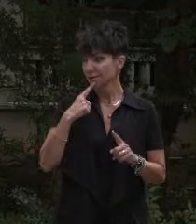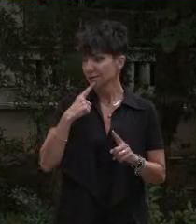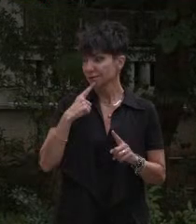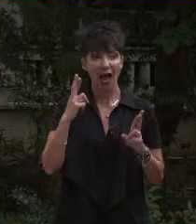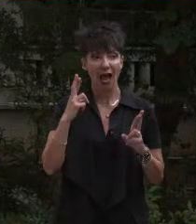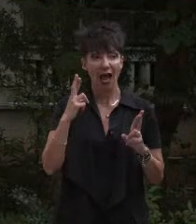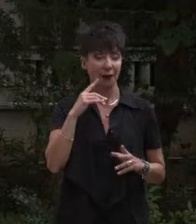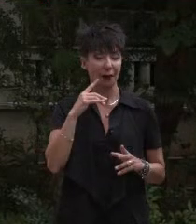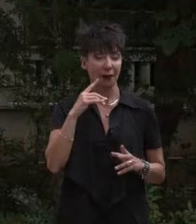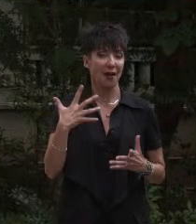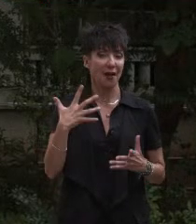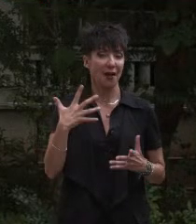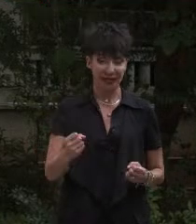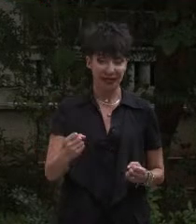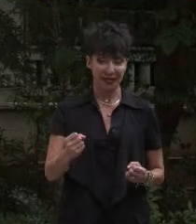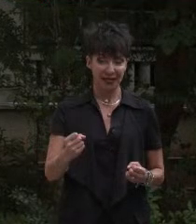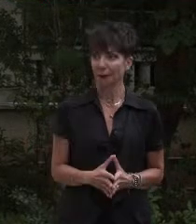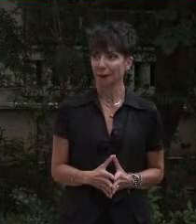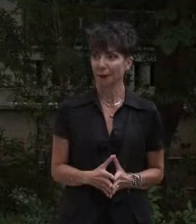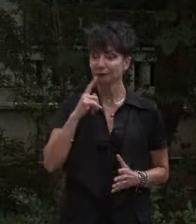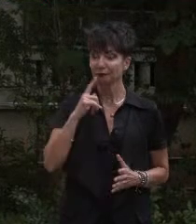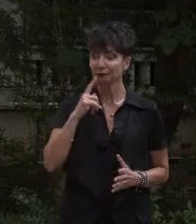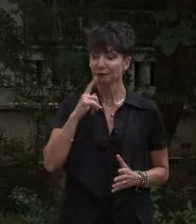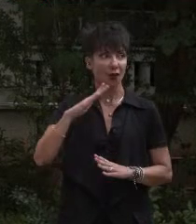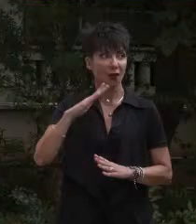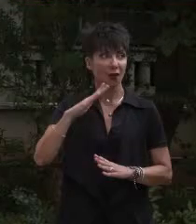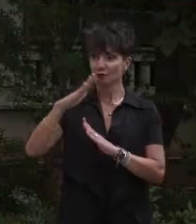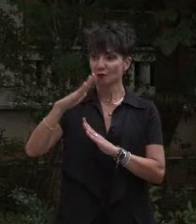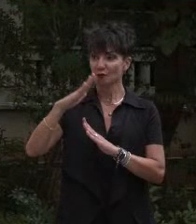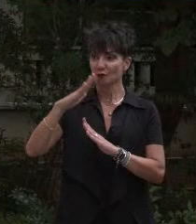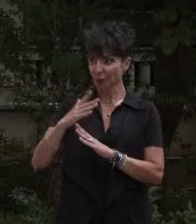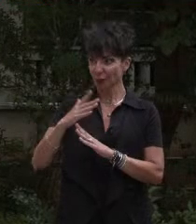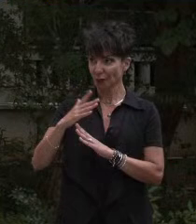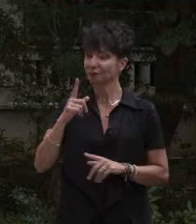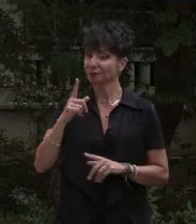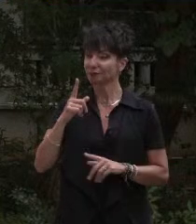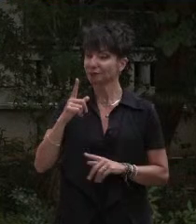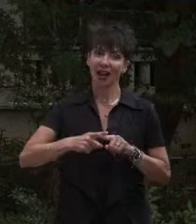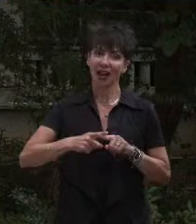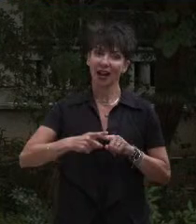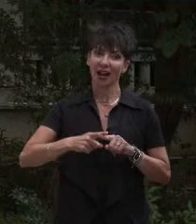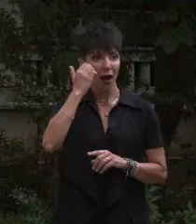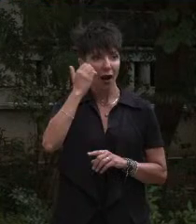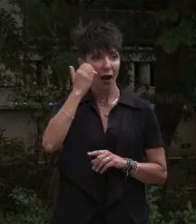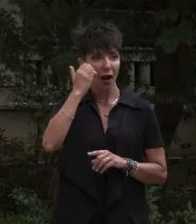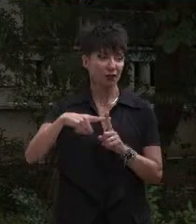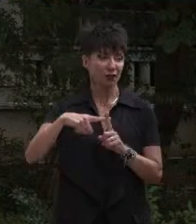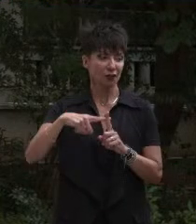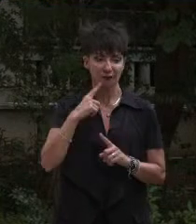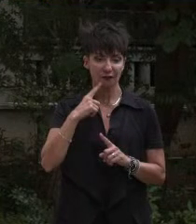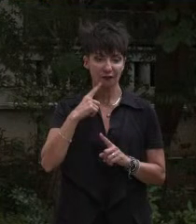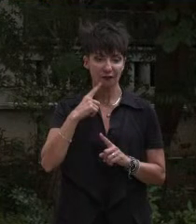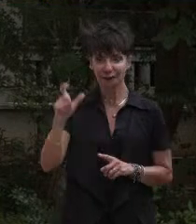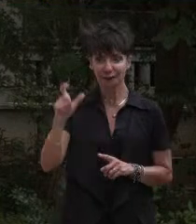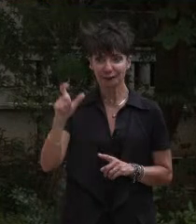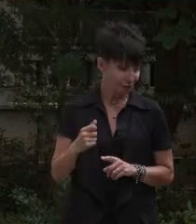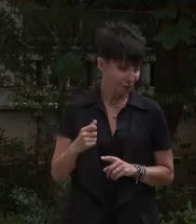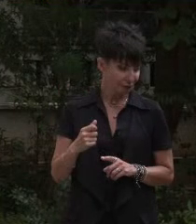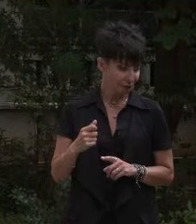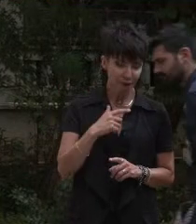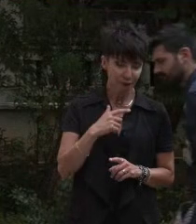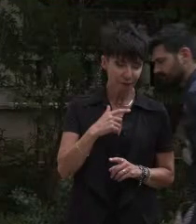αισιοδοξία. Κύριε Πρόεδρε του Ελληνικού Ερυθρού Σταυρού, κύριε Αυγερινέ,